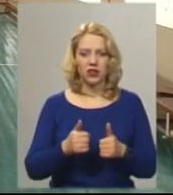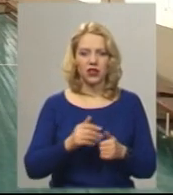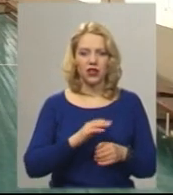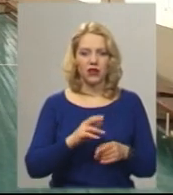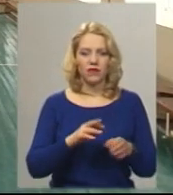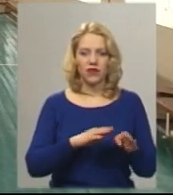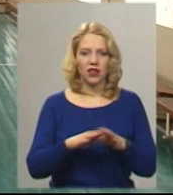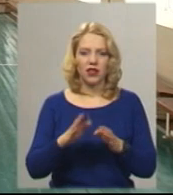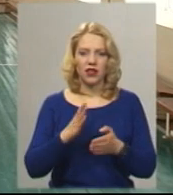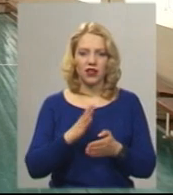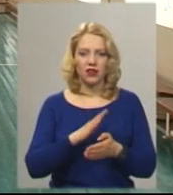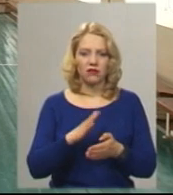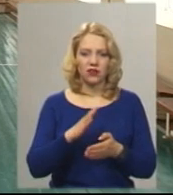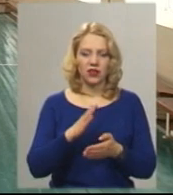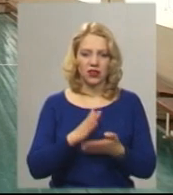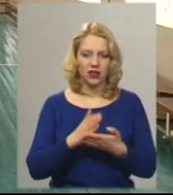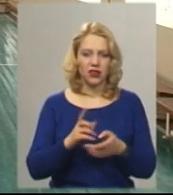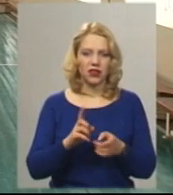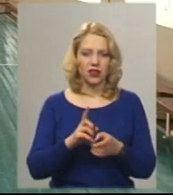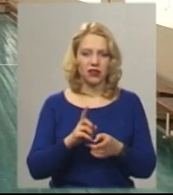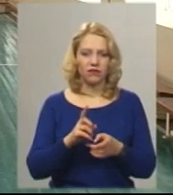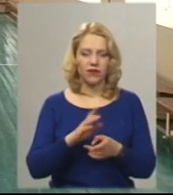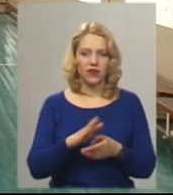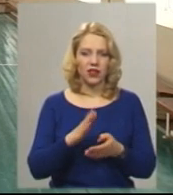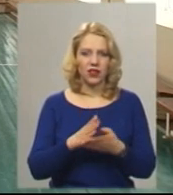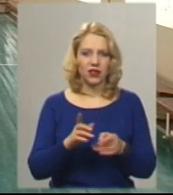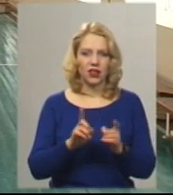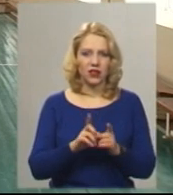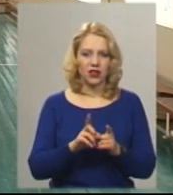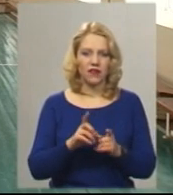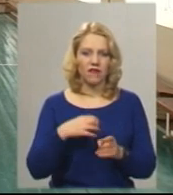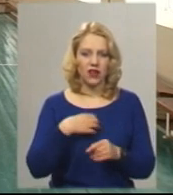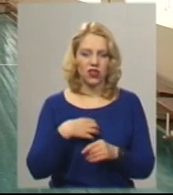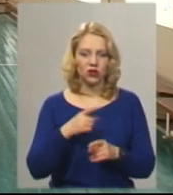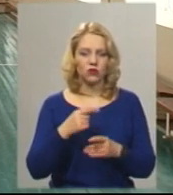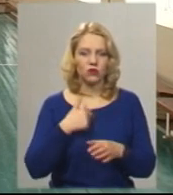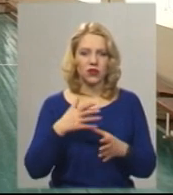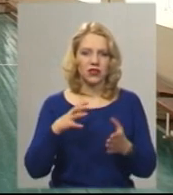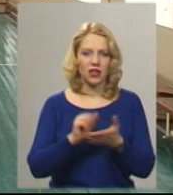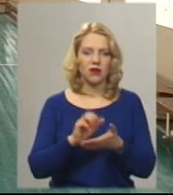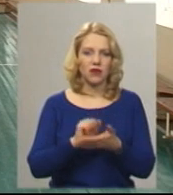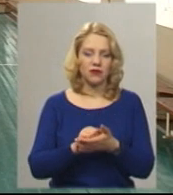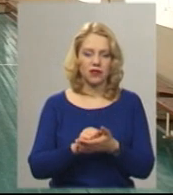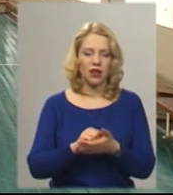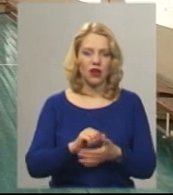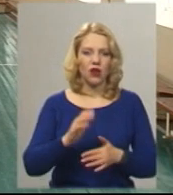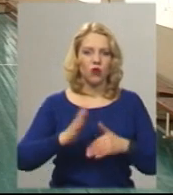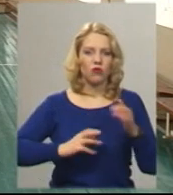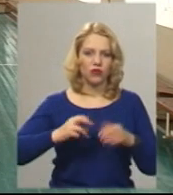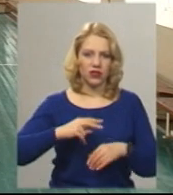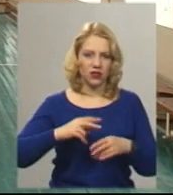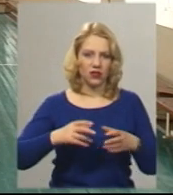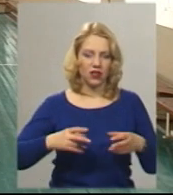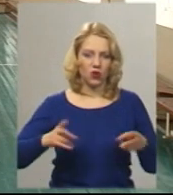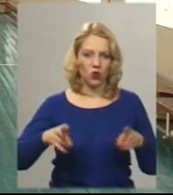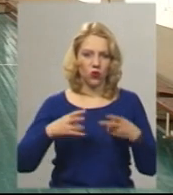наскільки важливі і великі суперники, тому що ми займаємося в професійному клубі. Всі граємо в волейбол в першій лізі, в